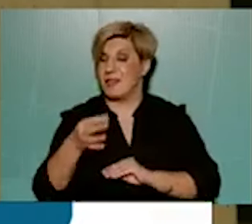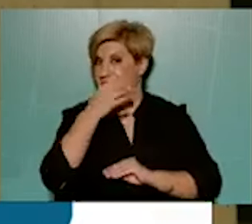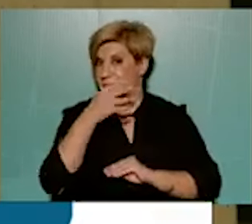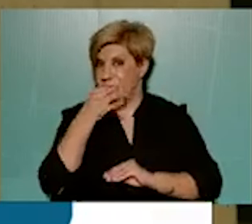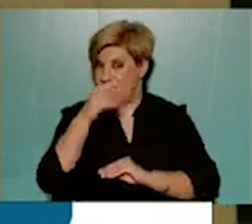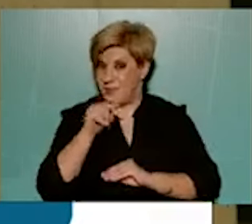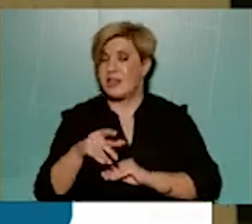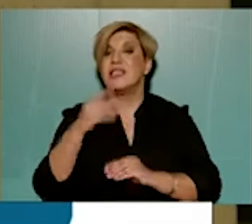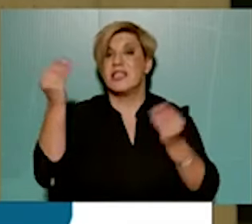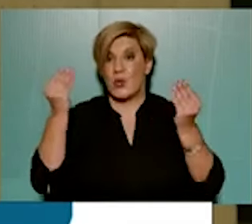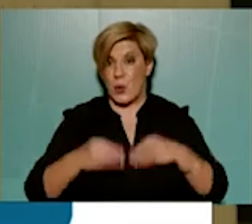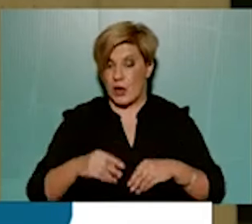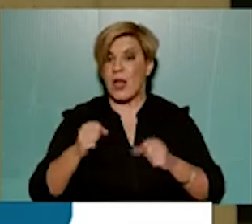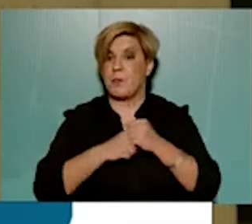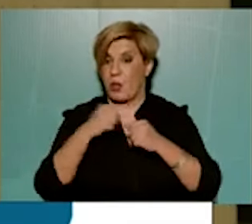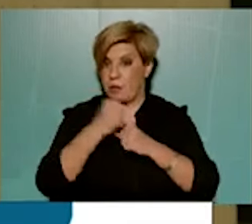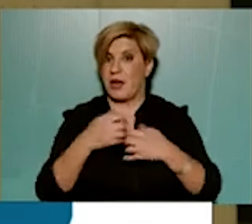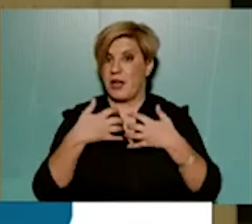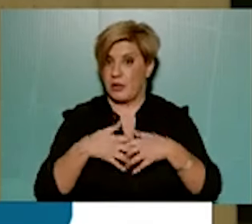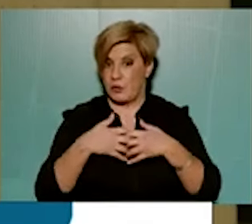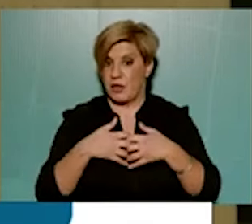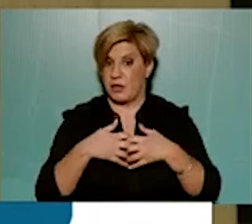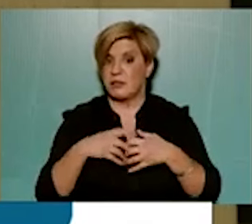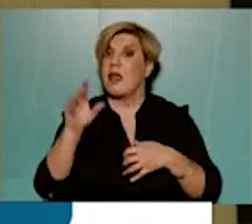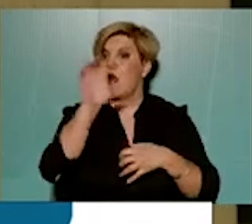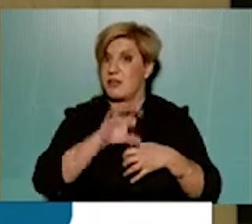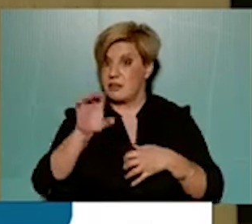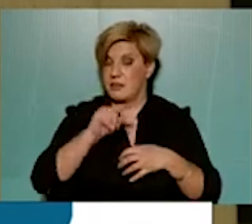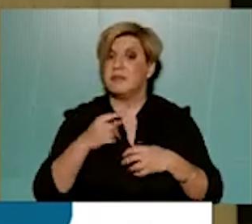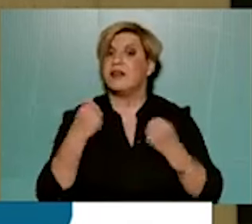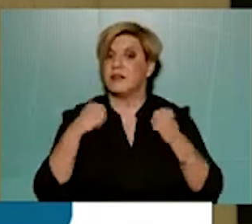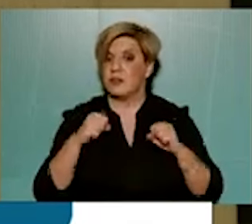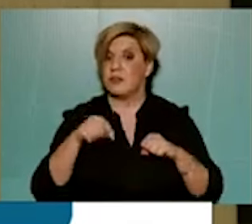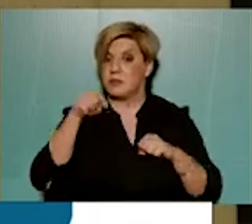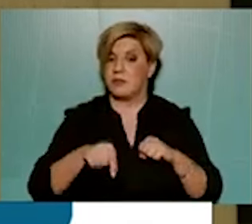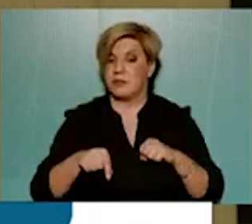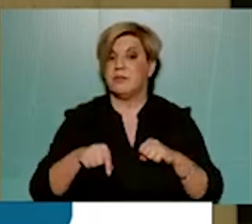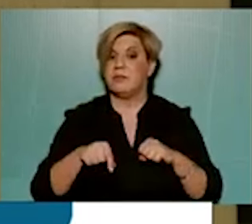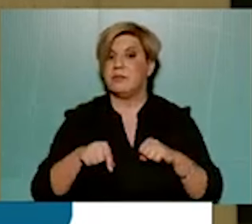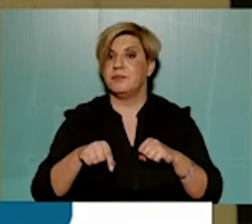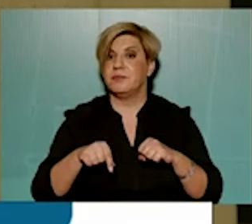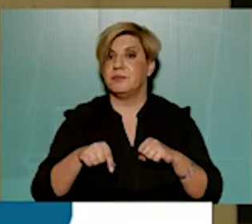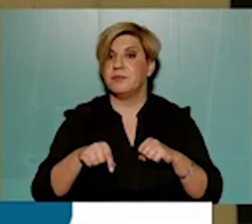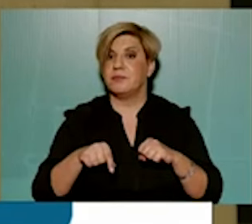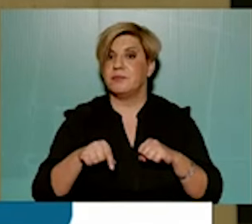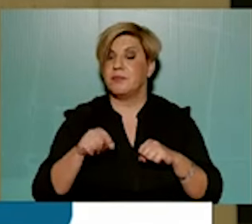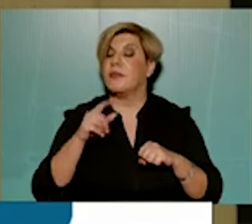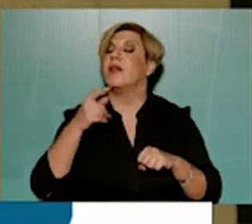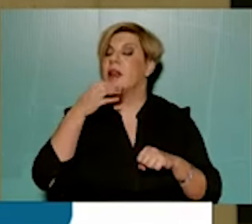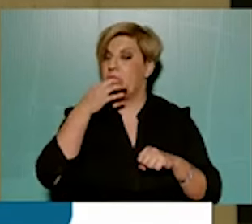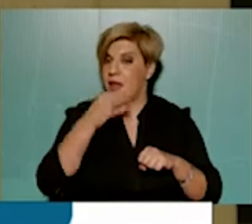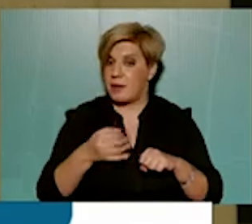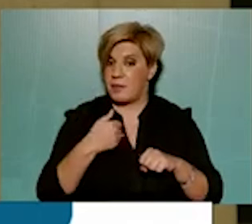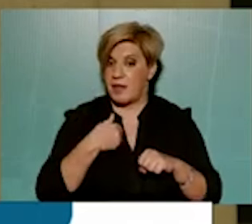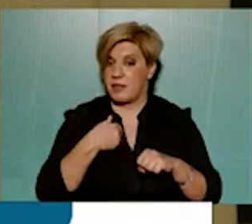λόγος και συνολικά για τις υποδομές λειτουργίες αυτής της εκθεσιακής δραστηριότητας που μιλάμε σήμερα της ΔΕΘΑΕ, εμείς λέμε